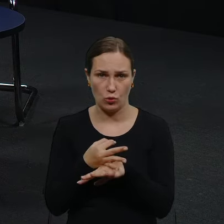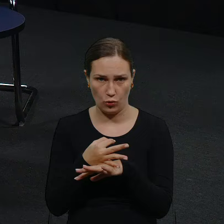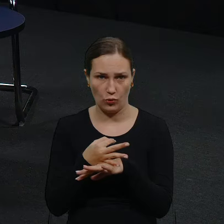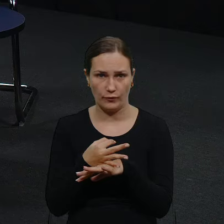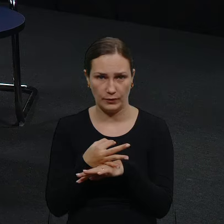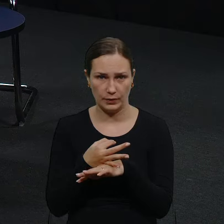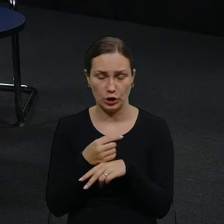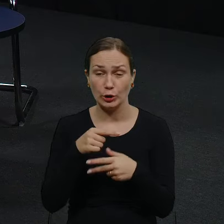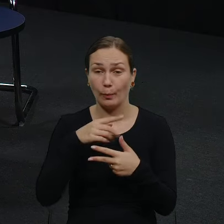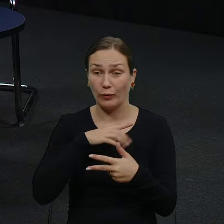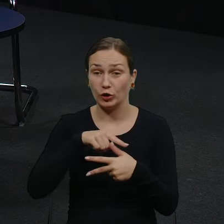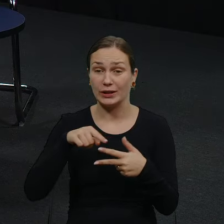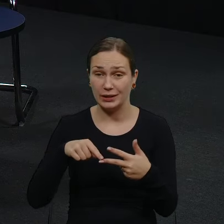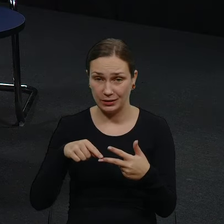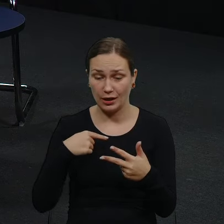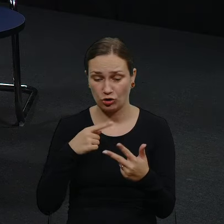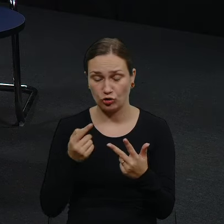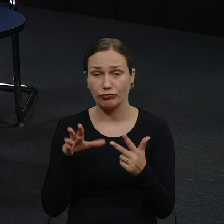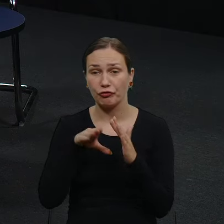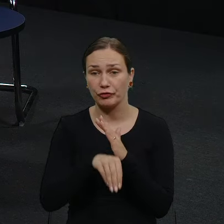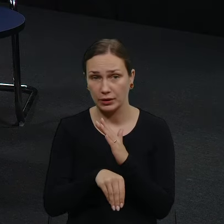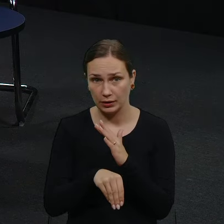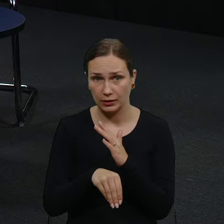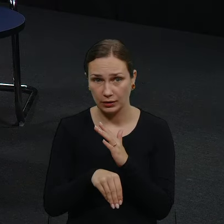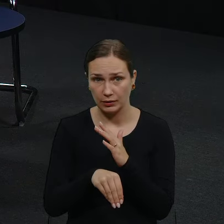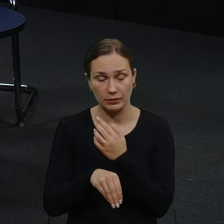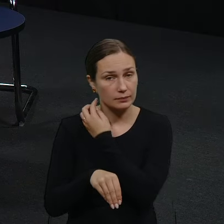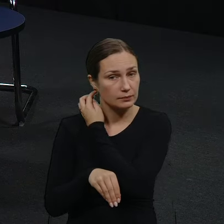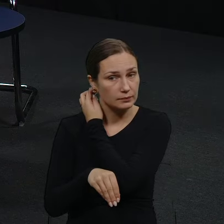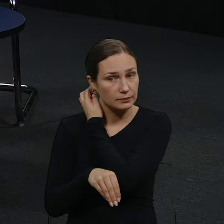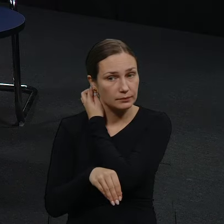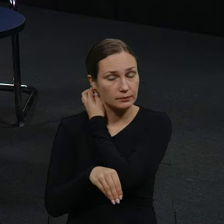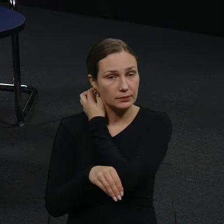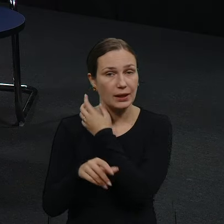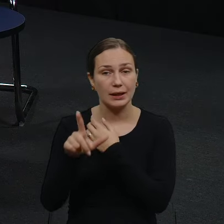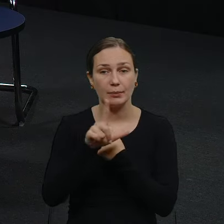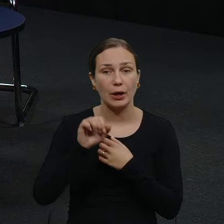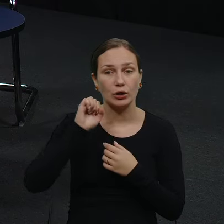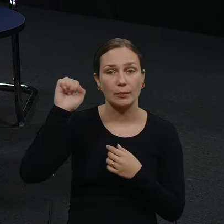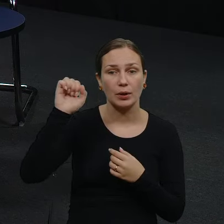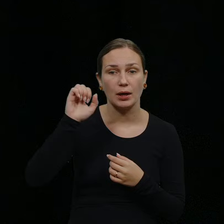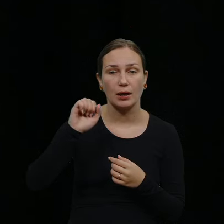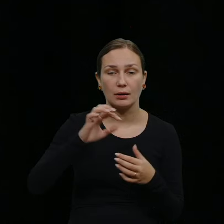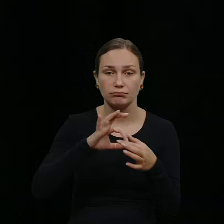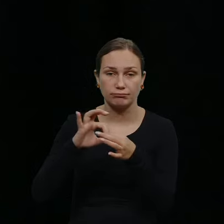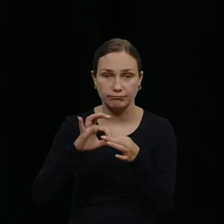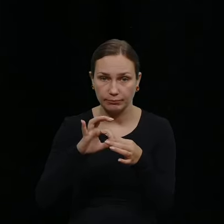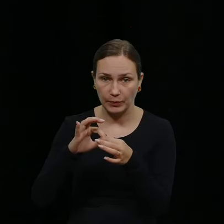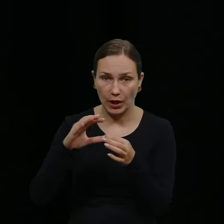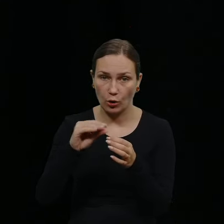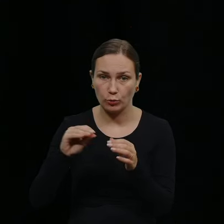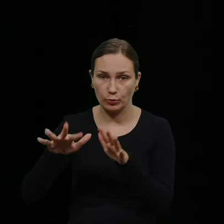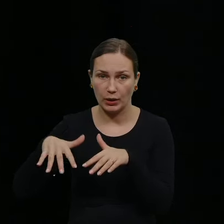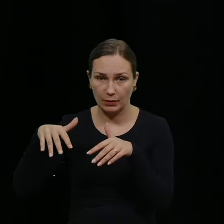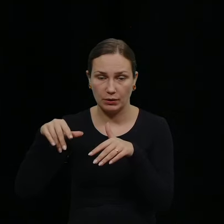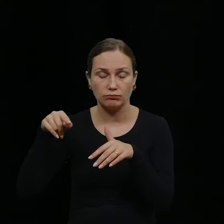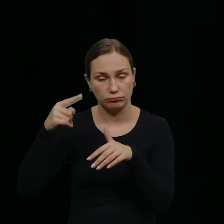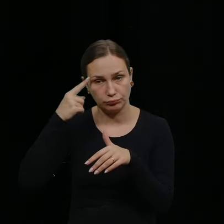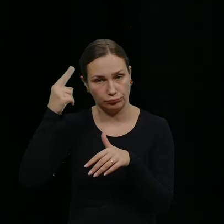iš trijų, tai yra nuo mūsų vienos didžiausių frakcijų, Liberalų demokratų alijansų Europos parlamente už tą